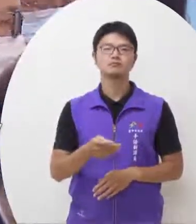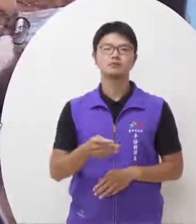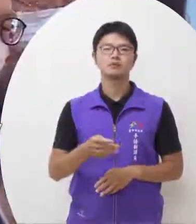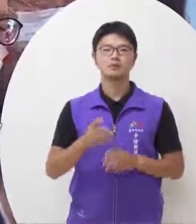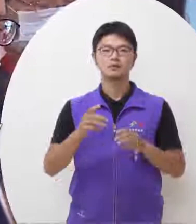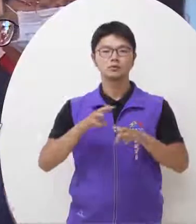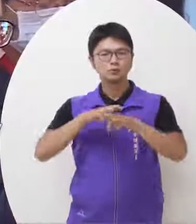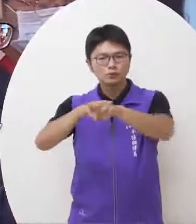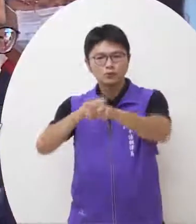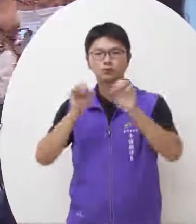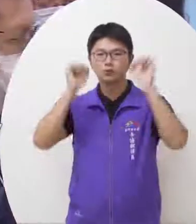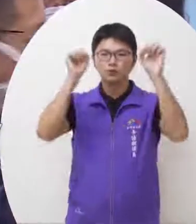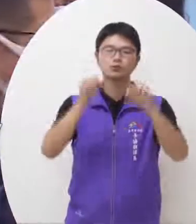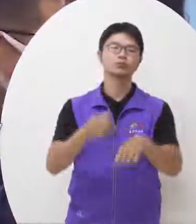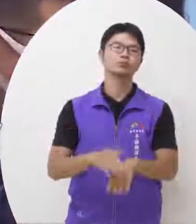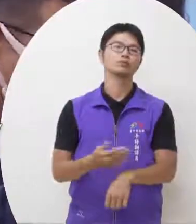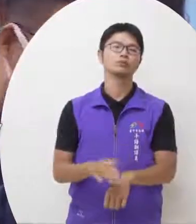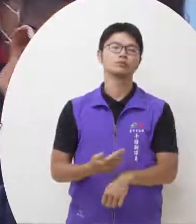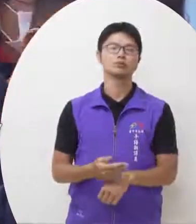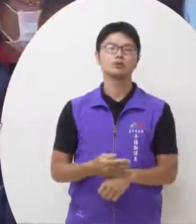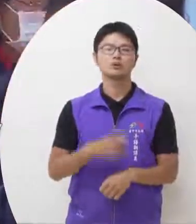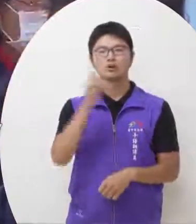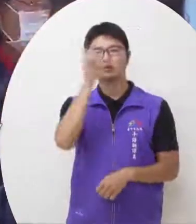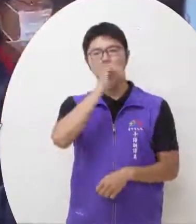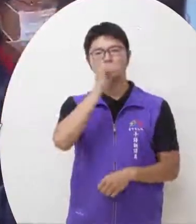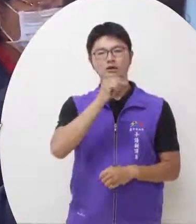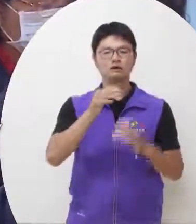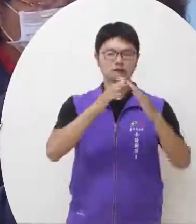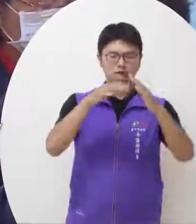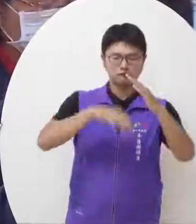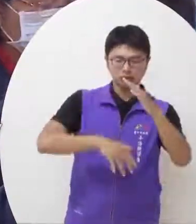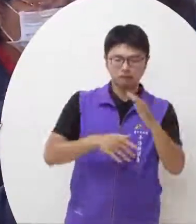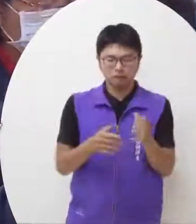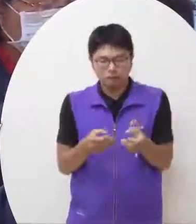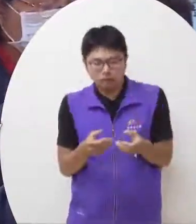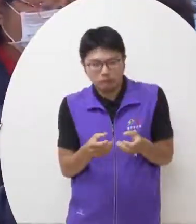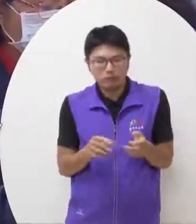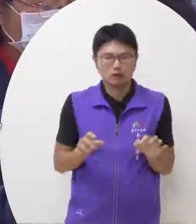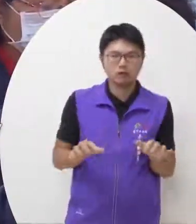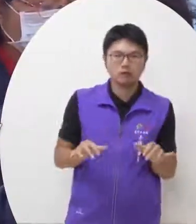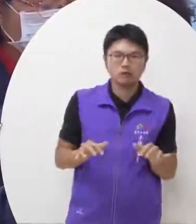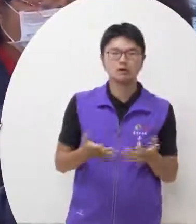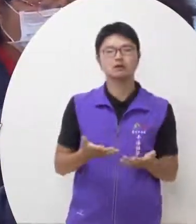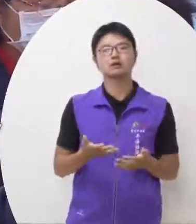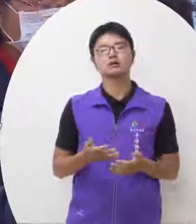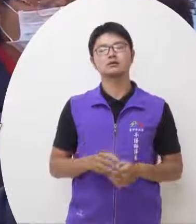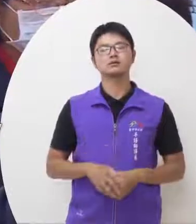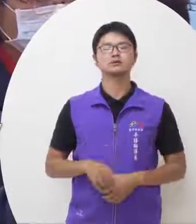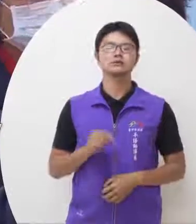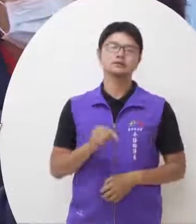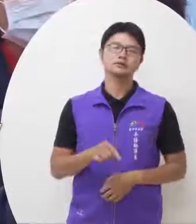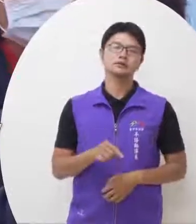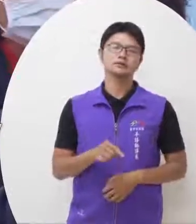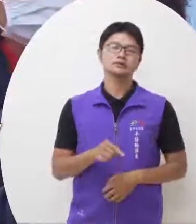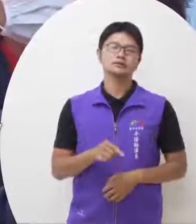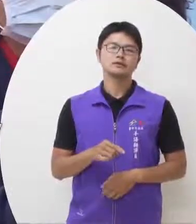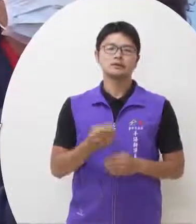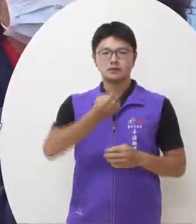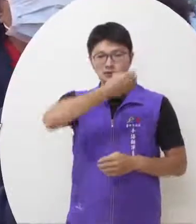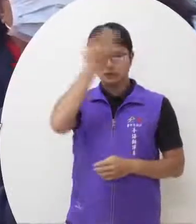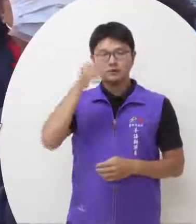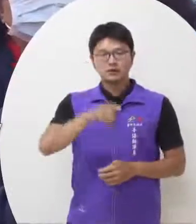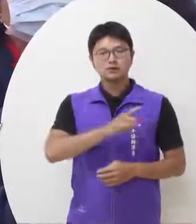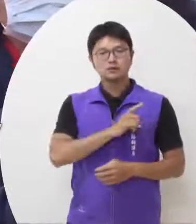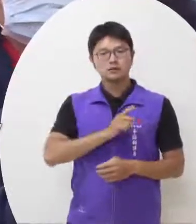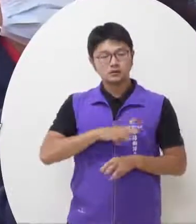动，都是在电脑网络的这个虚拟世界里面，所以他们比较没有那么充分的休